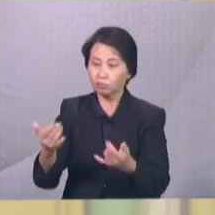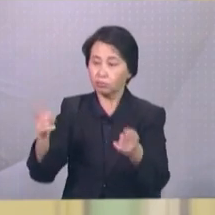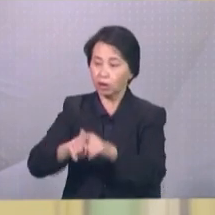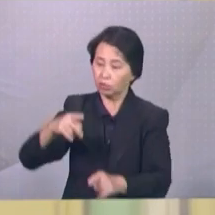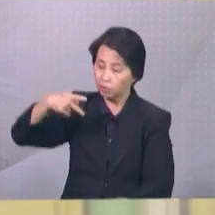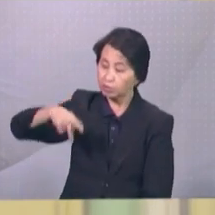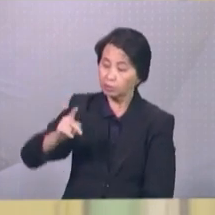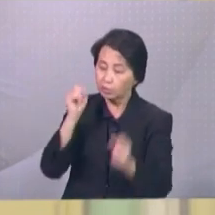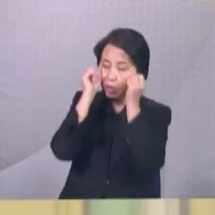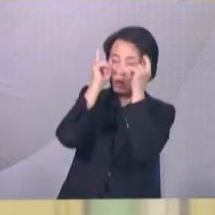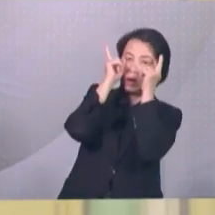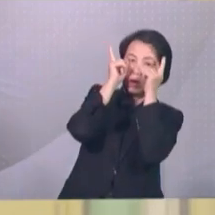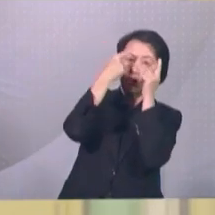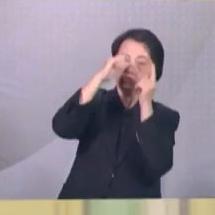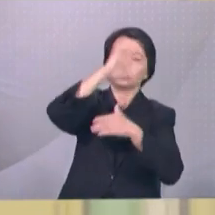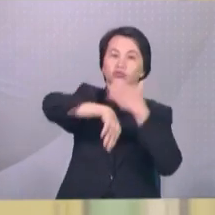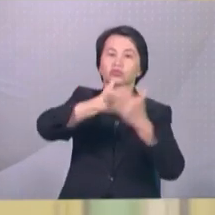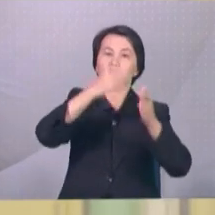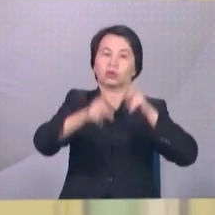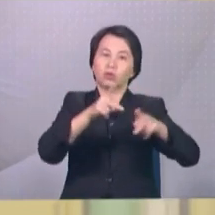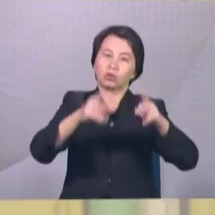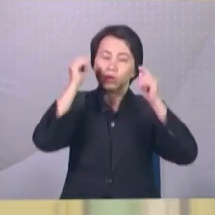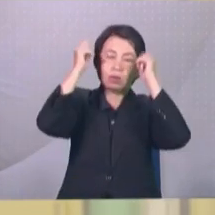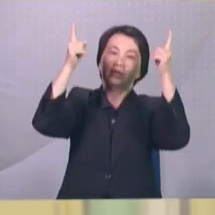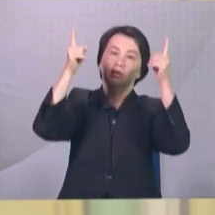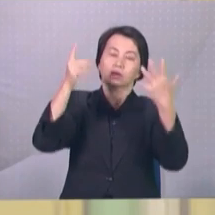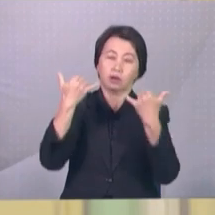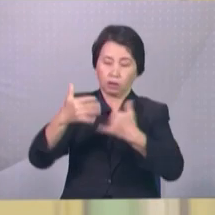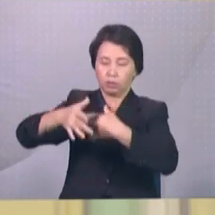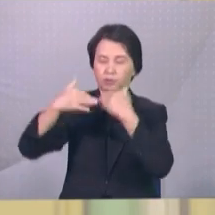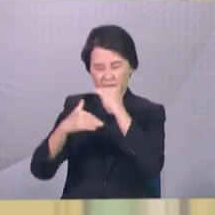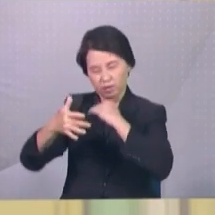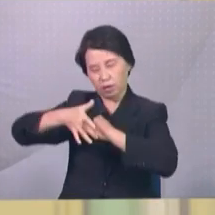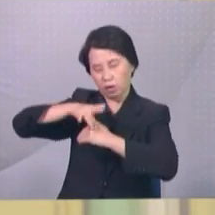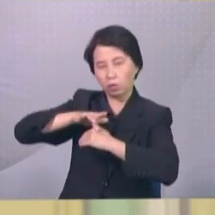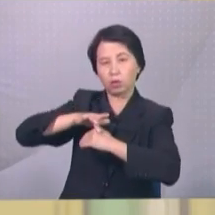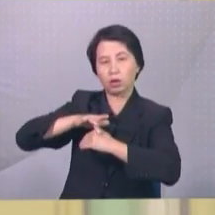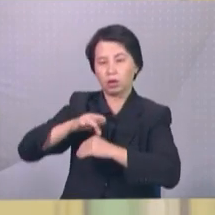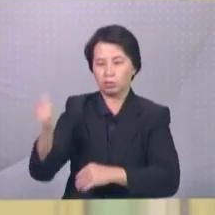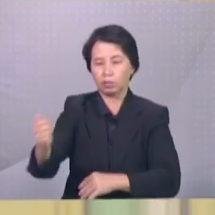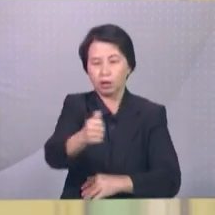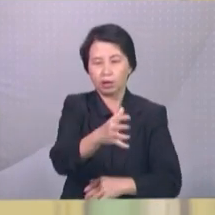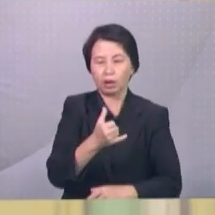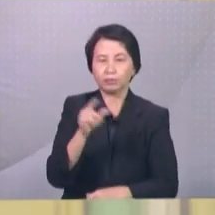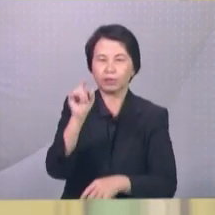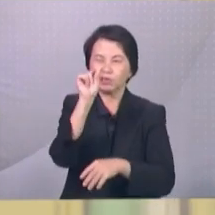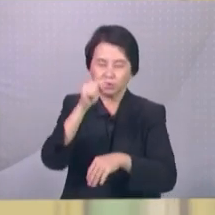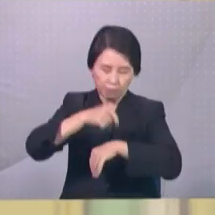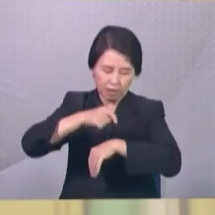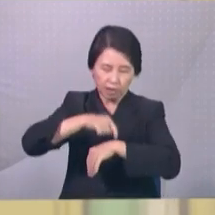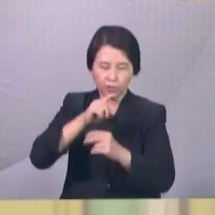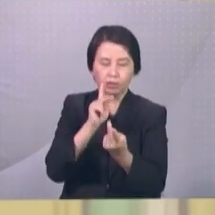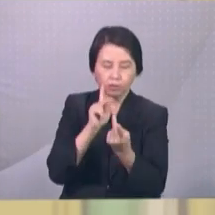persekolahan tetapi kepada seluruh negara. Jadi sebab itu kita lihat pada peringkat awalnya masing-masing mengambil sedikit masa